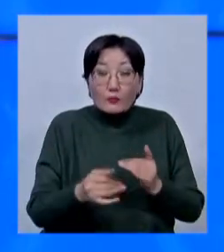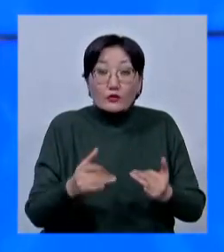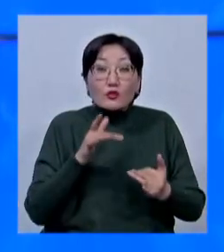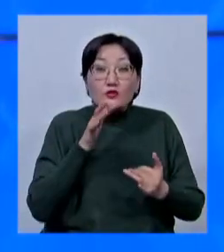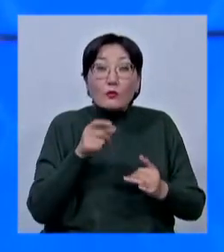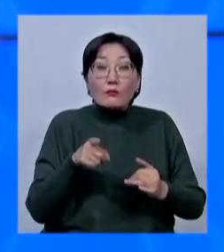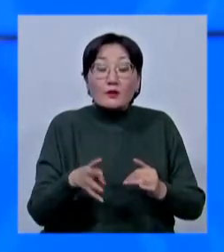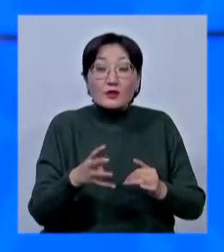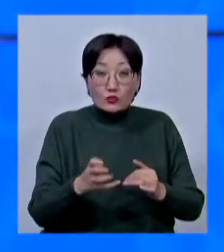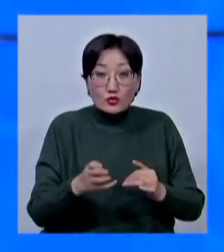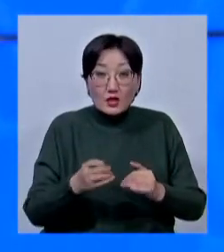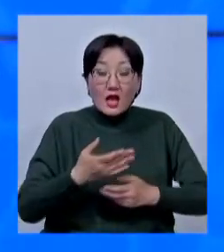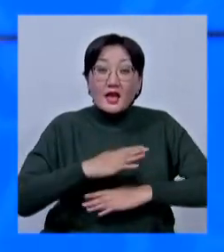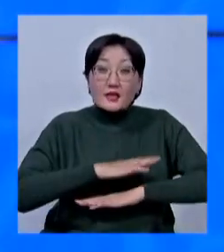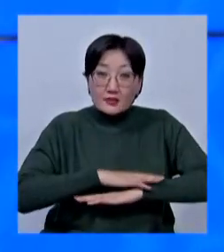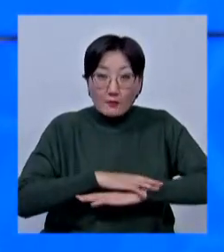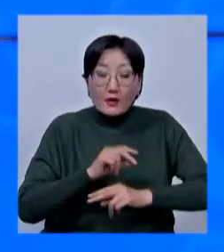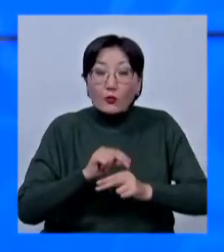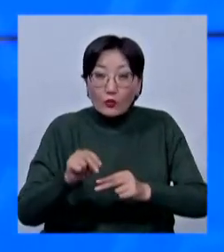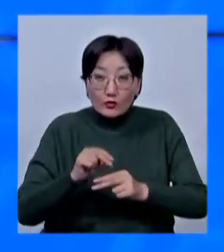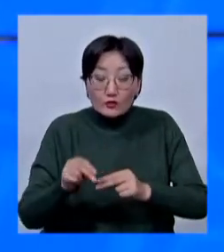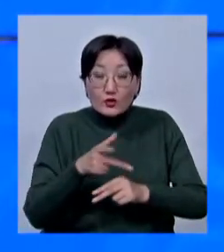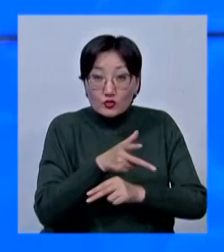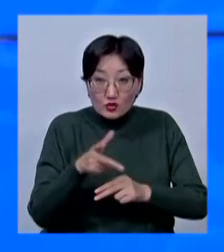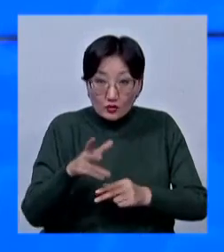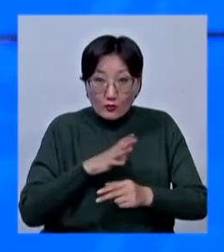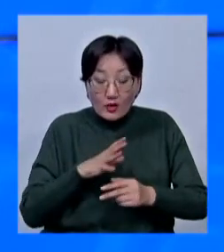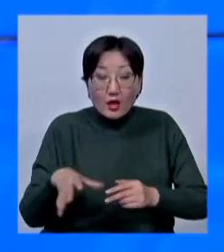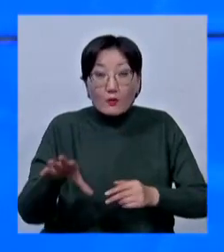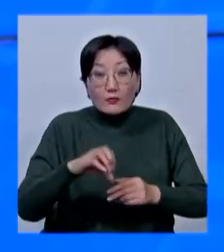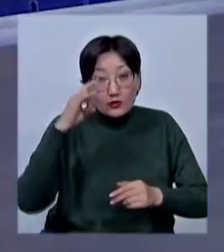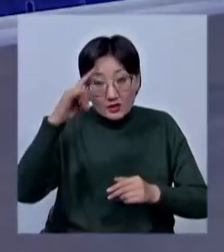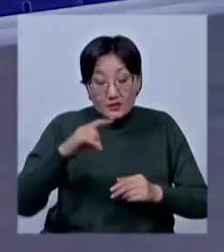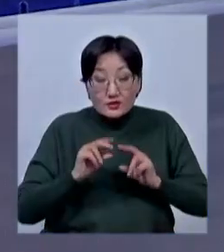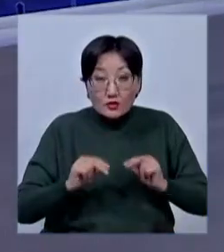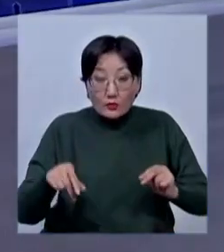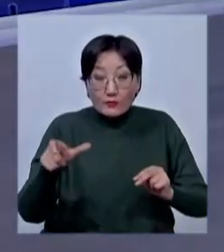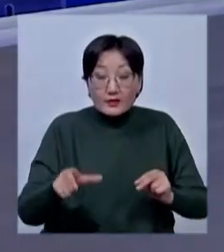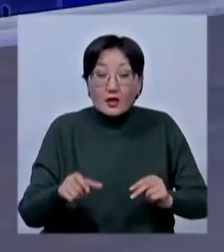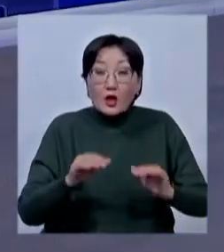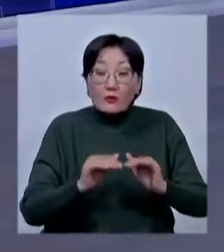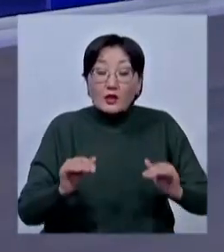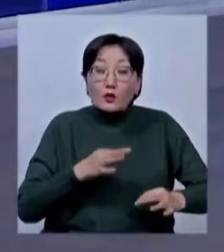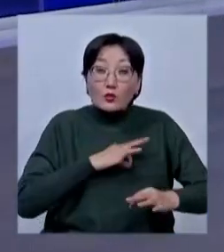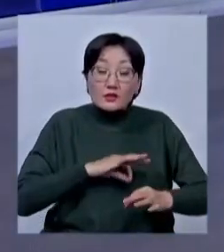таңда 1400 сабақ түсірілді. Ол сабақтың бәрін бүкіл Қазақстанның мұғалімдері, оқушылары